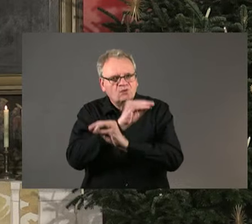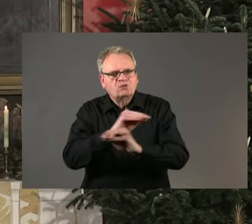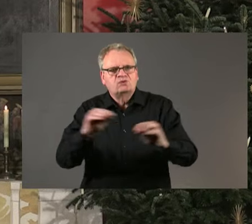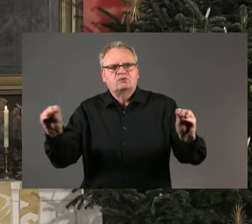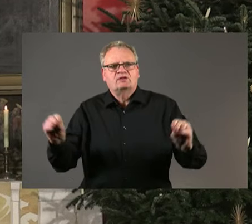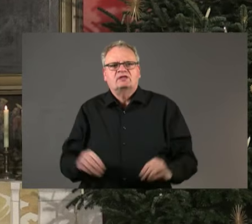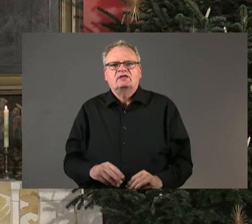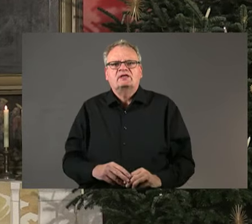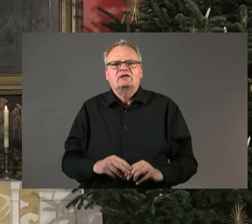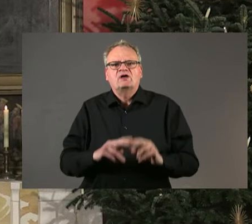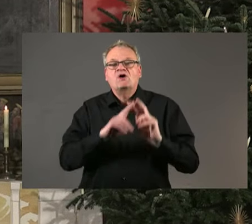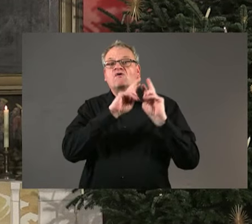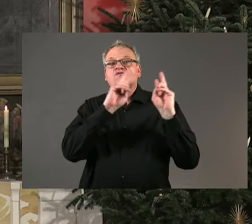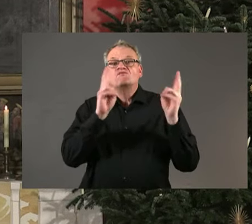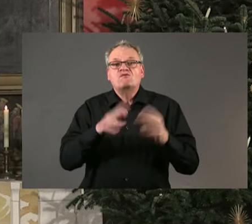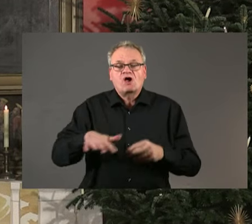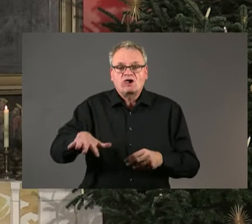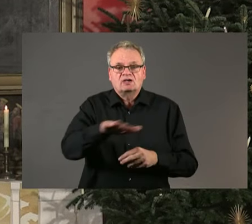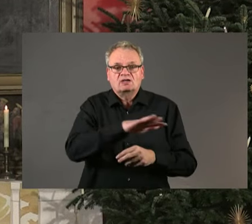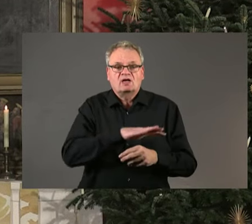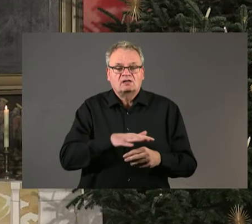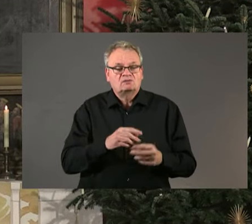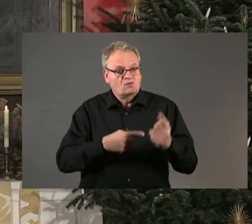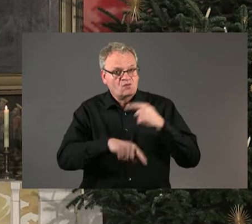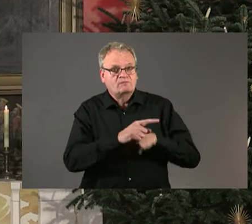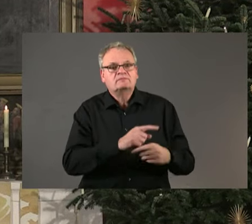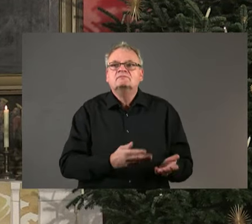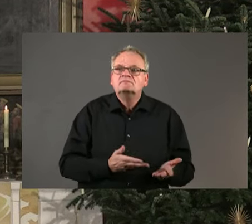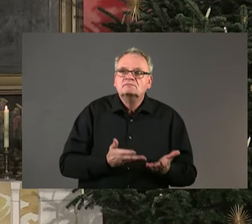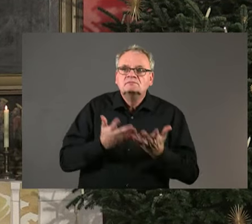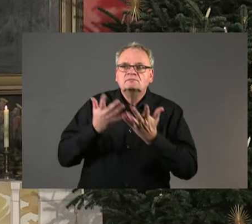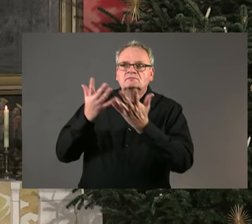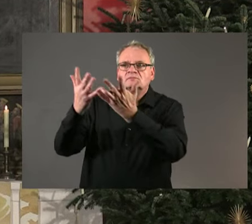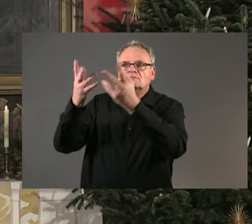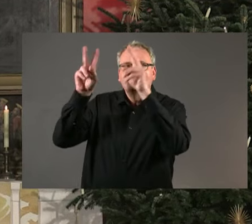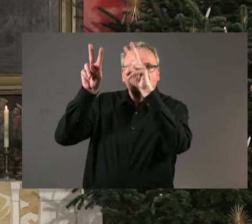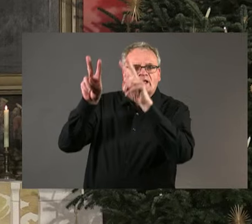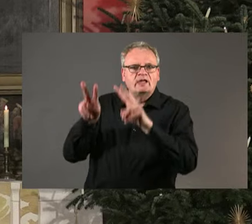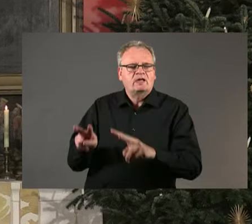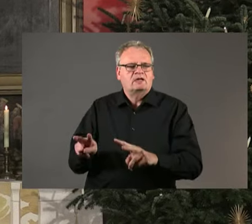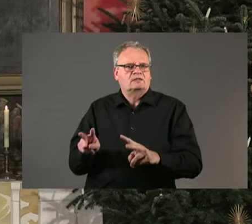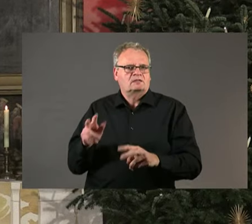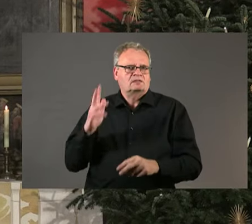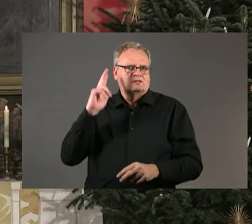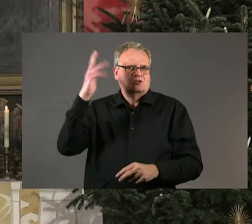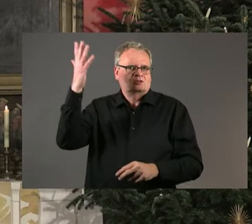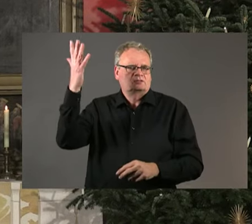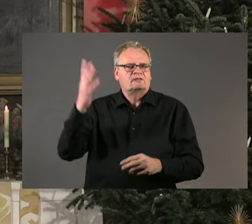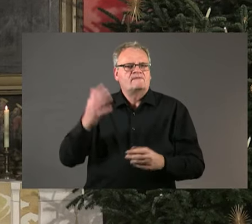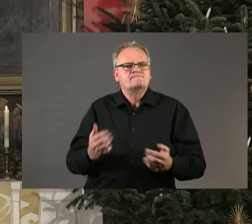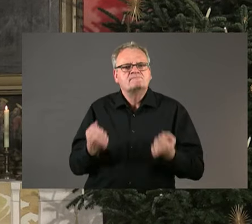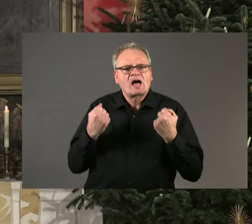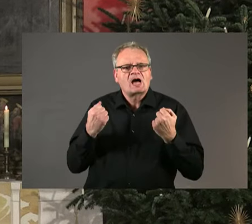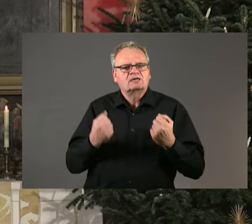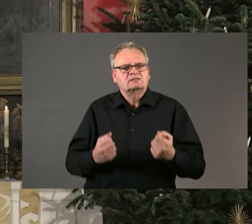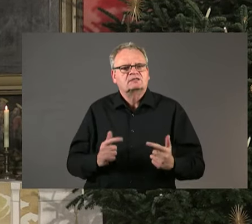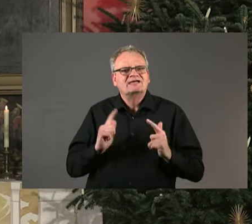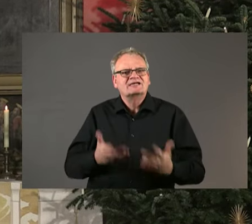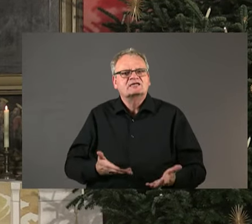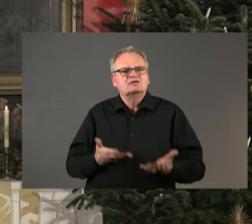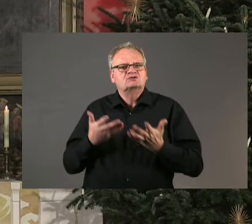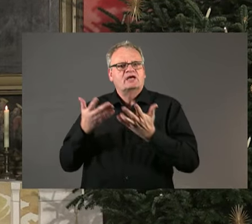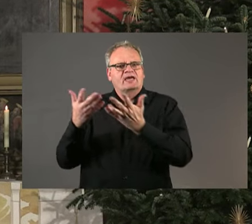Ihr Völker, bringet da dem Herrn, bringet da dem Herrn Ehre und Macht. Bringt Geschenke und kommt in